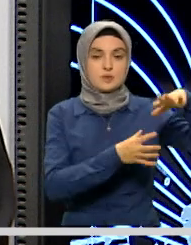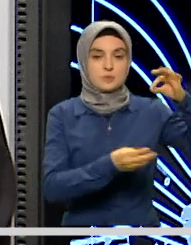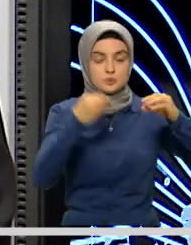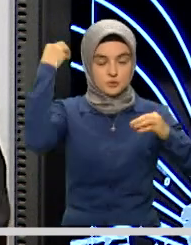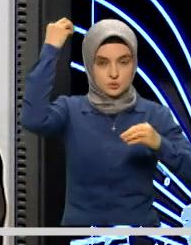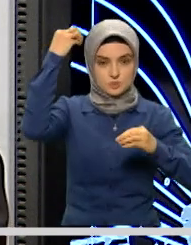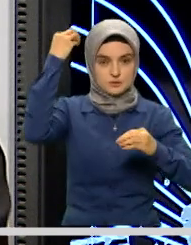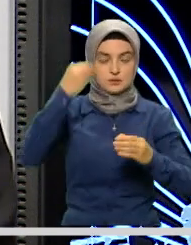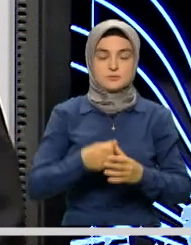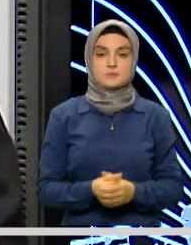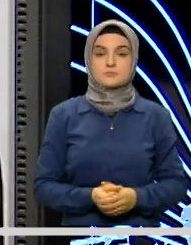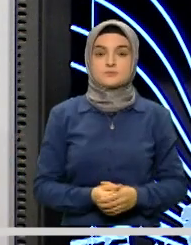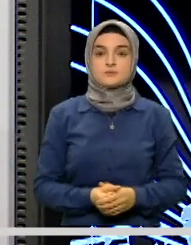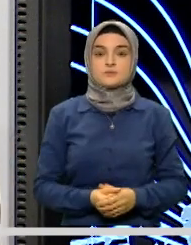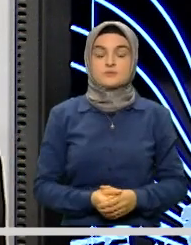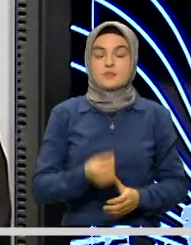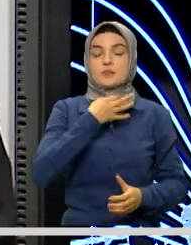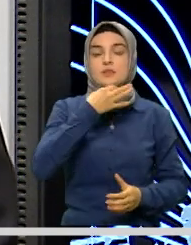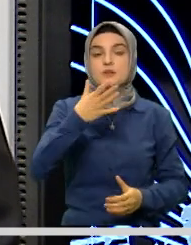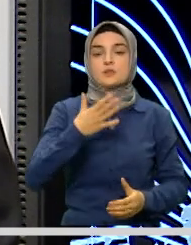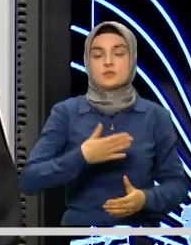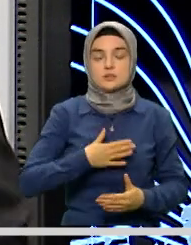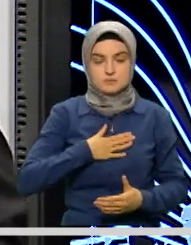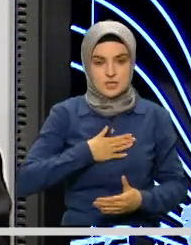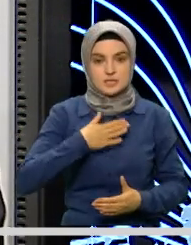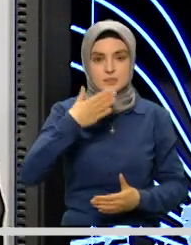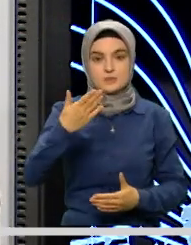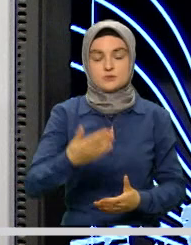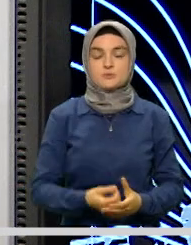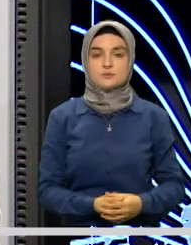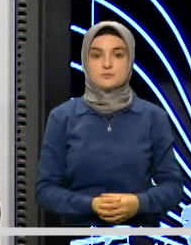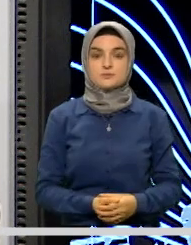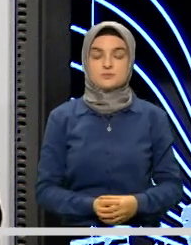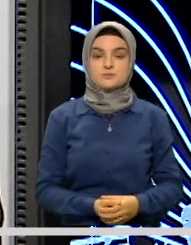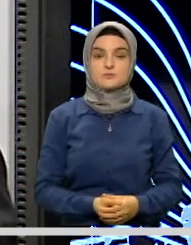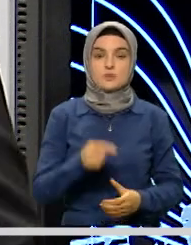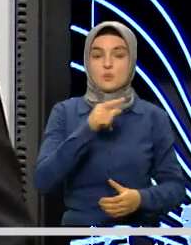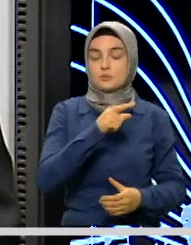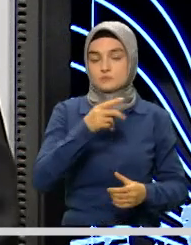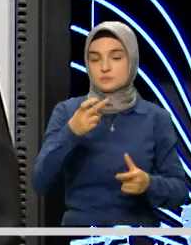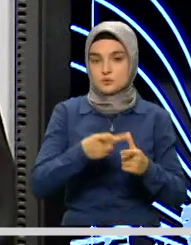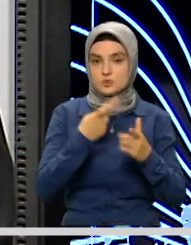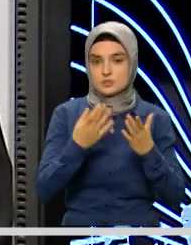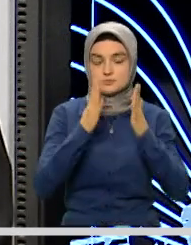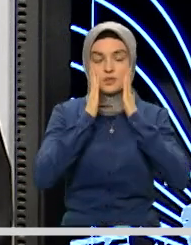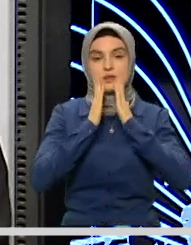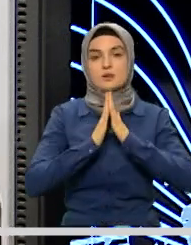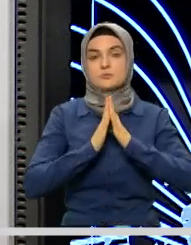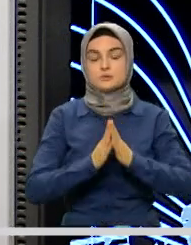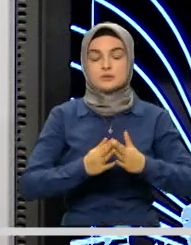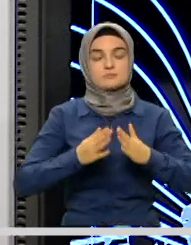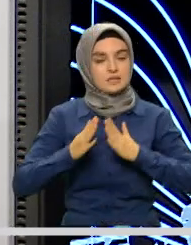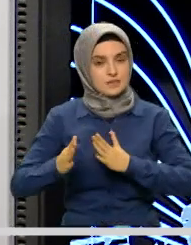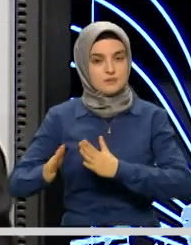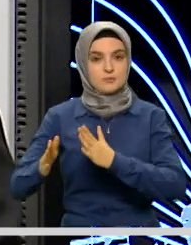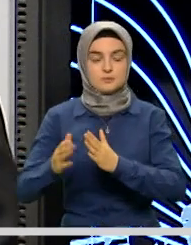hocamıza canı gönülden şükranlarımı bir daha iletmek istiyorum. Bu konu çünkü onun projesiydi ve hamdolsun halen de